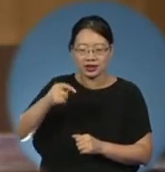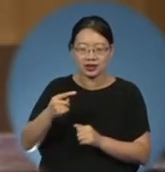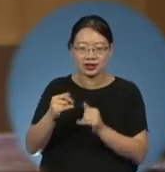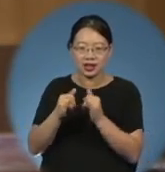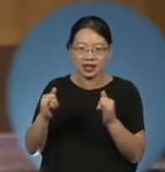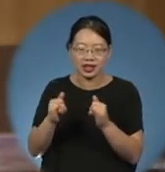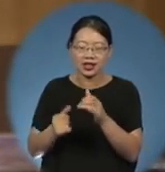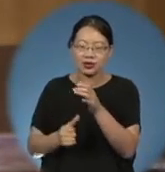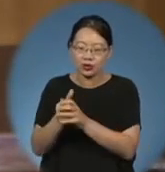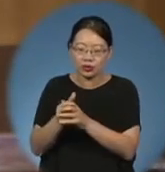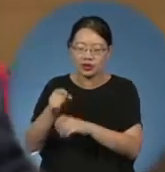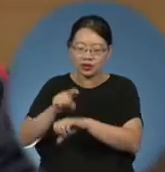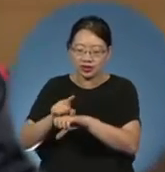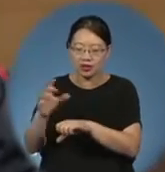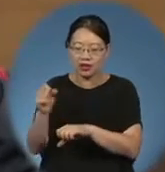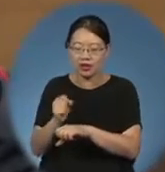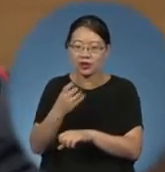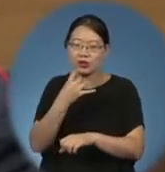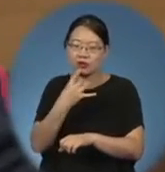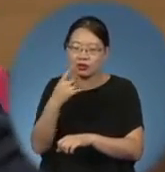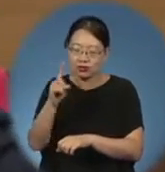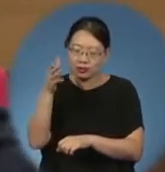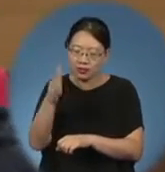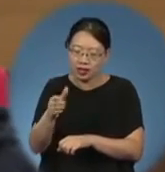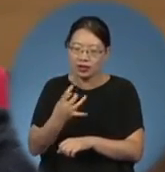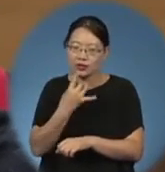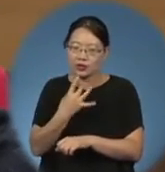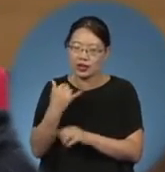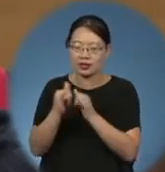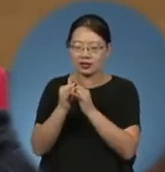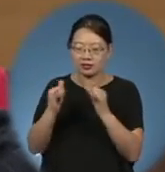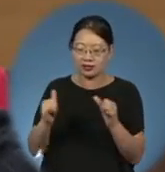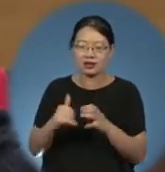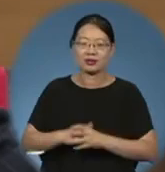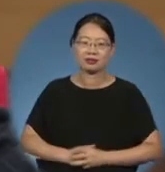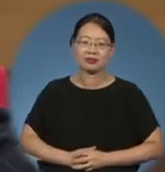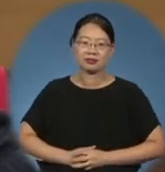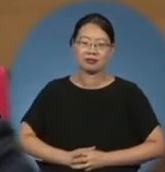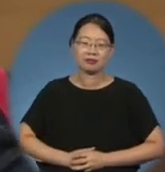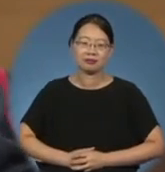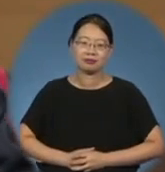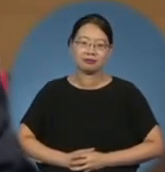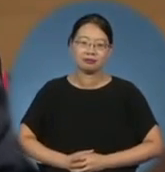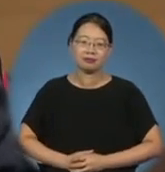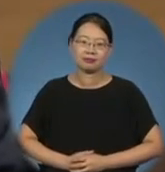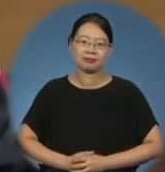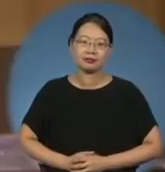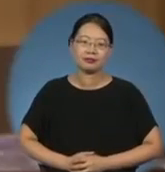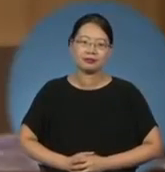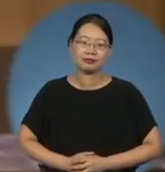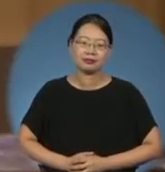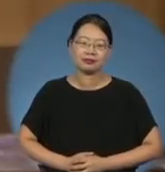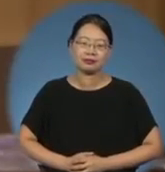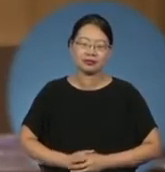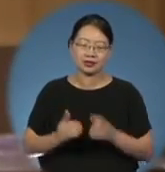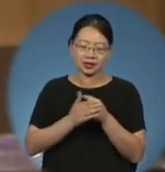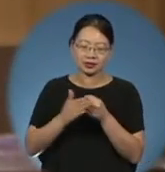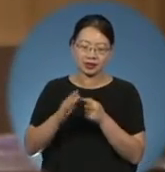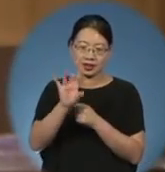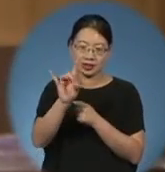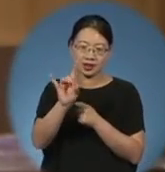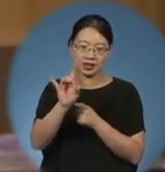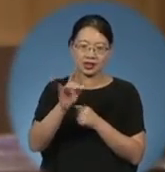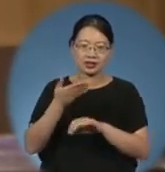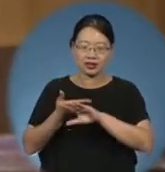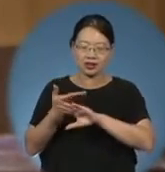특성 늘 가 2주 이란 이 어떤 분야에서 유일한 사람 음 이 대라고 같 그래서 그게 않아